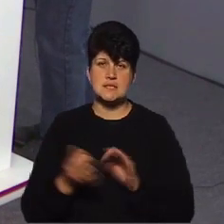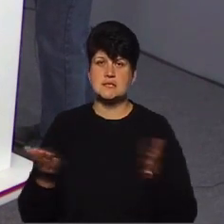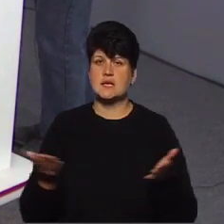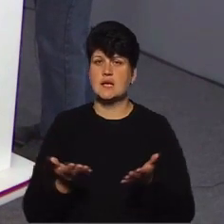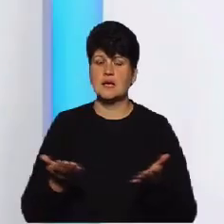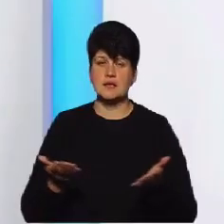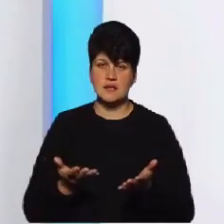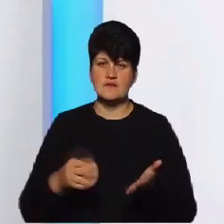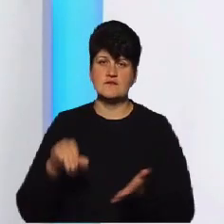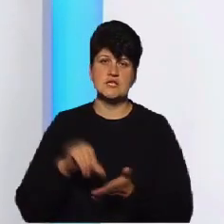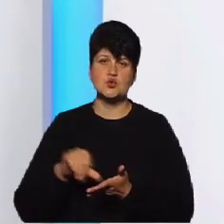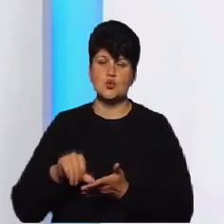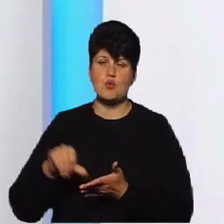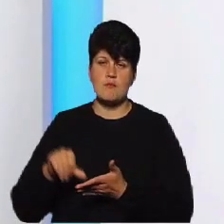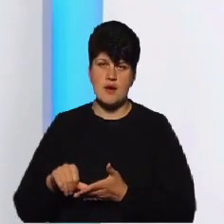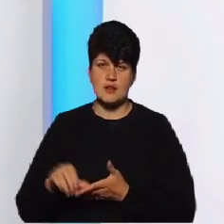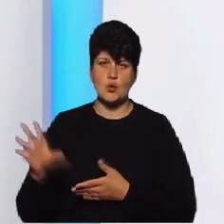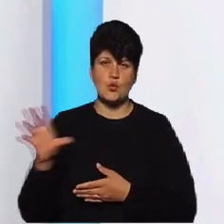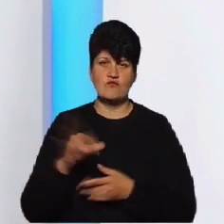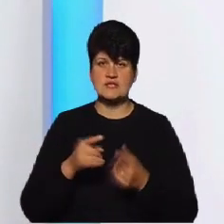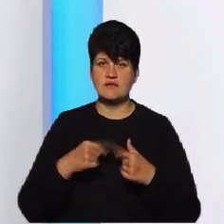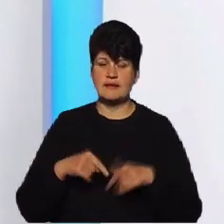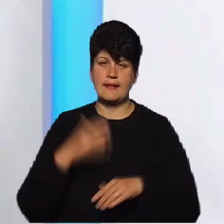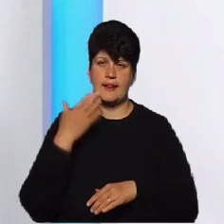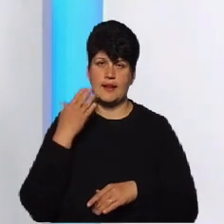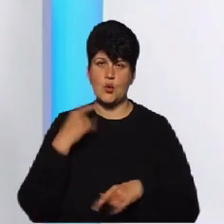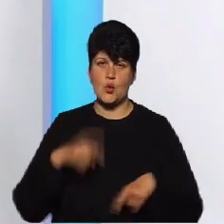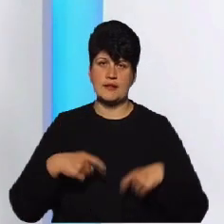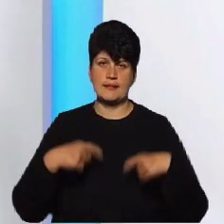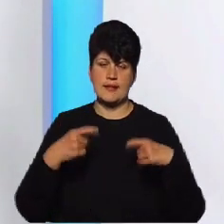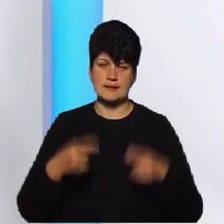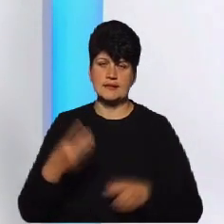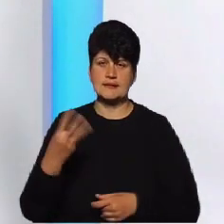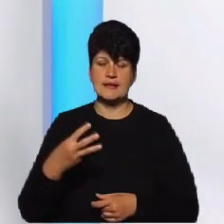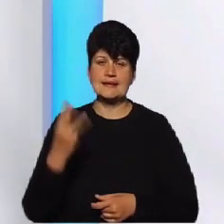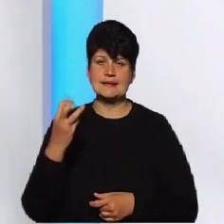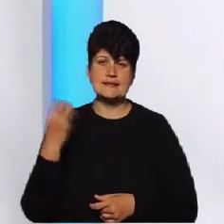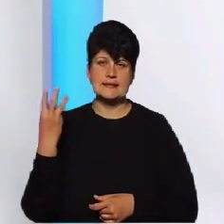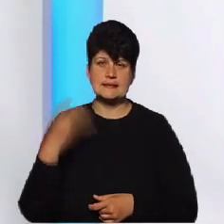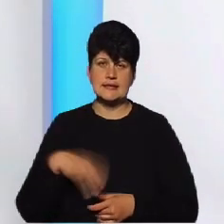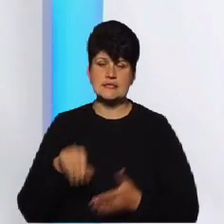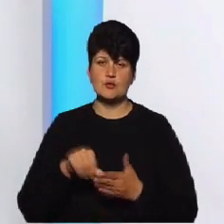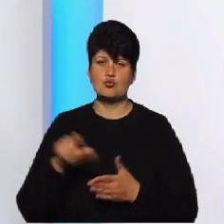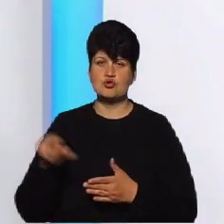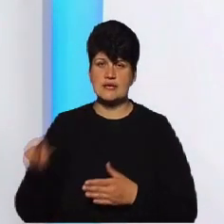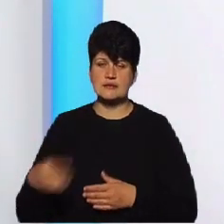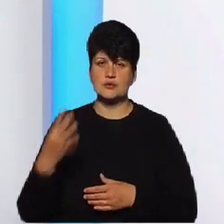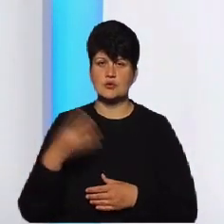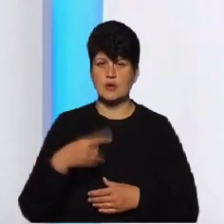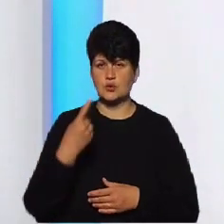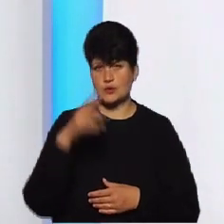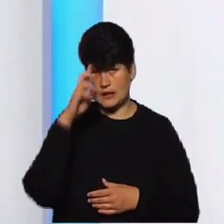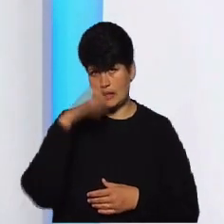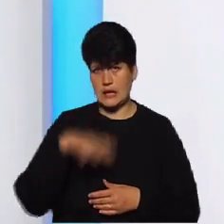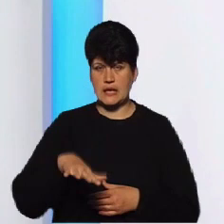виступали в всіх видах легкої атлетики. 330 учасників із 41 країни.